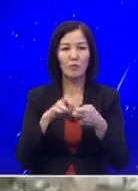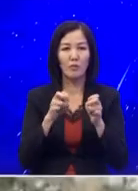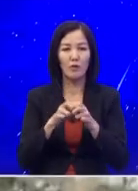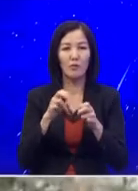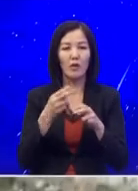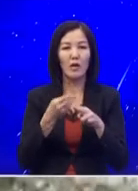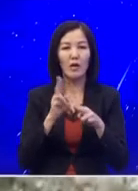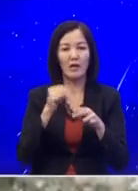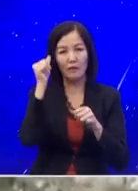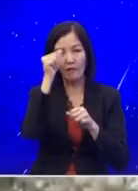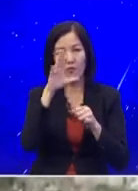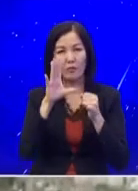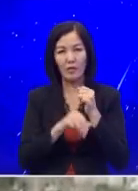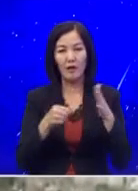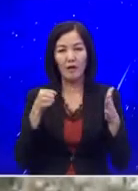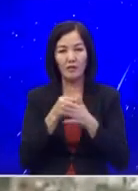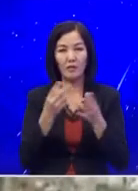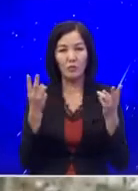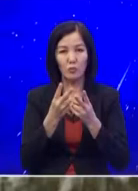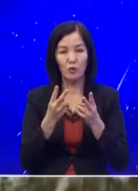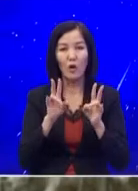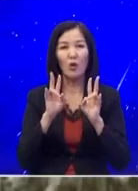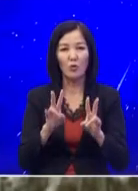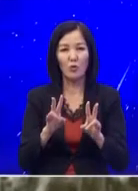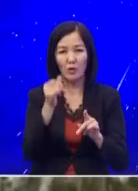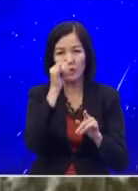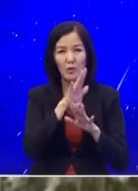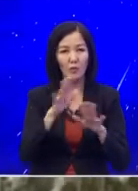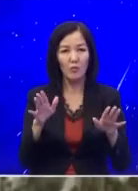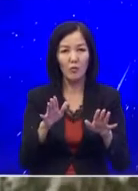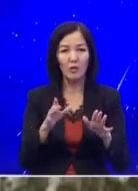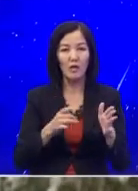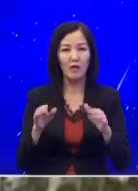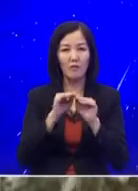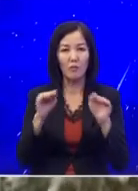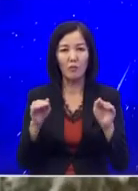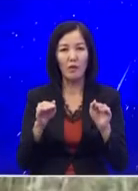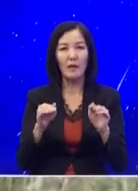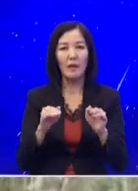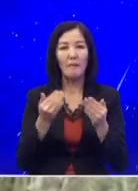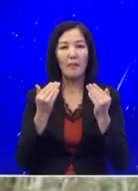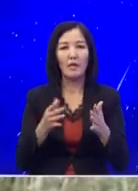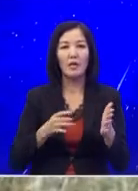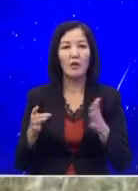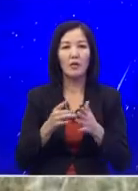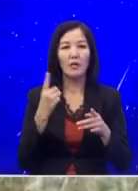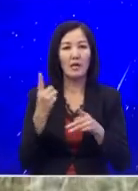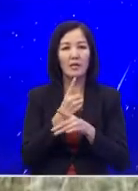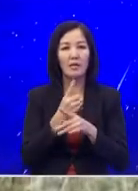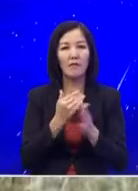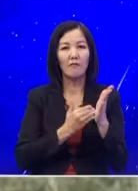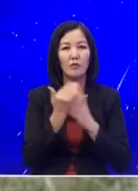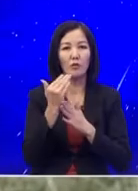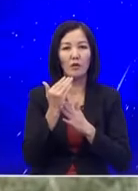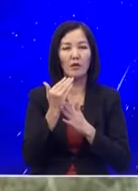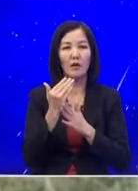решить проблему к концу текущего года. Однако вряд ли эту задачу смогут решить на районном уровне в срок. Пока же в регионе один из самых